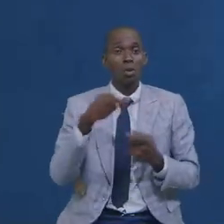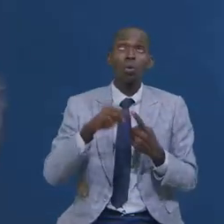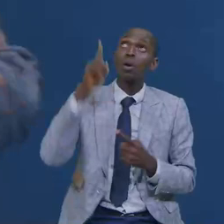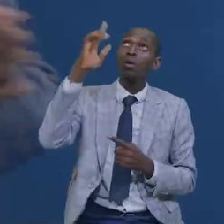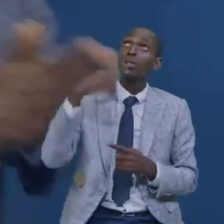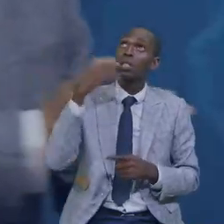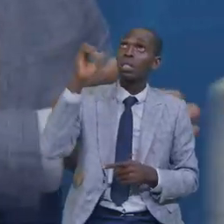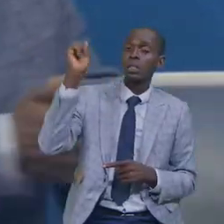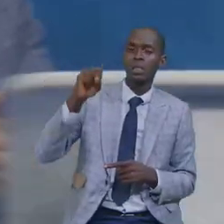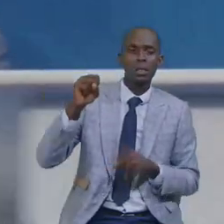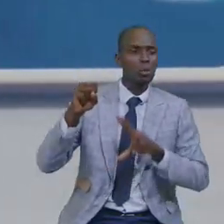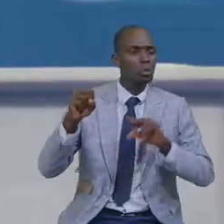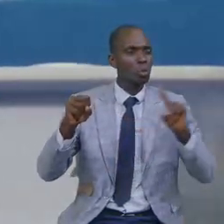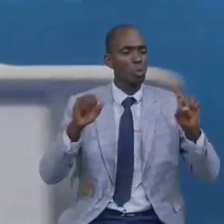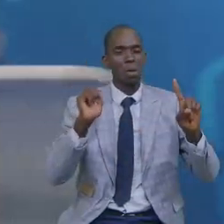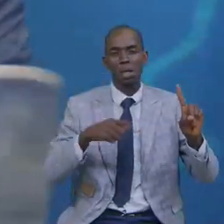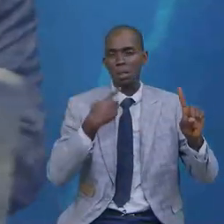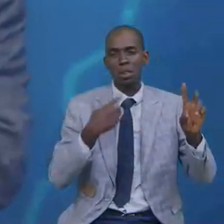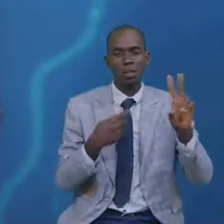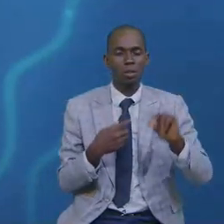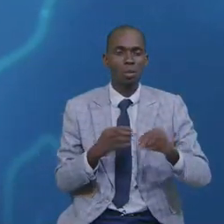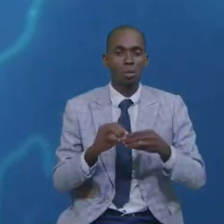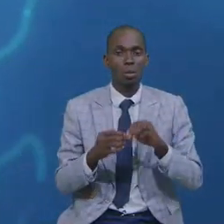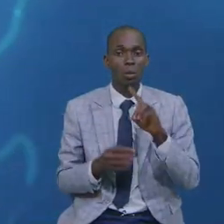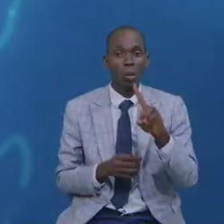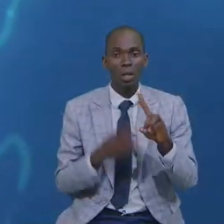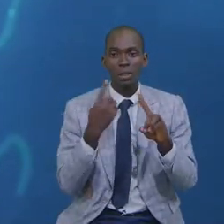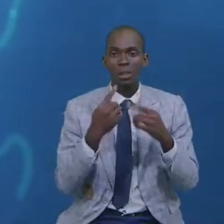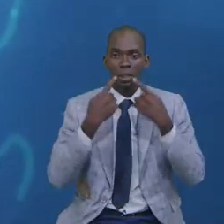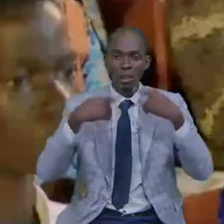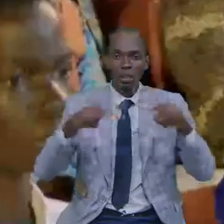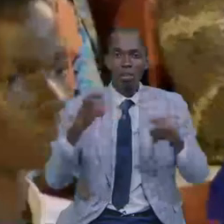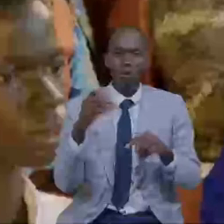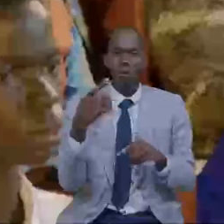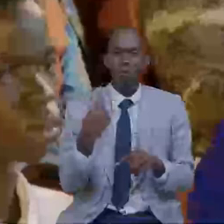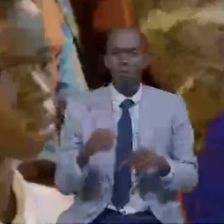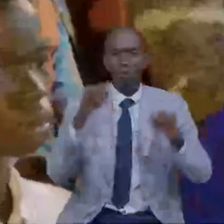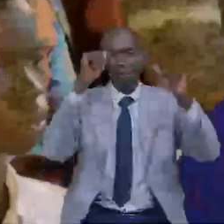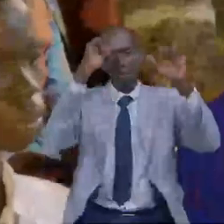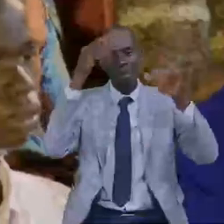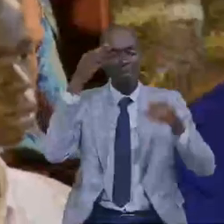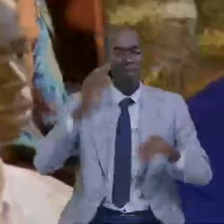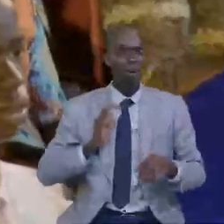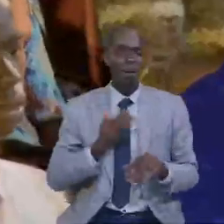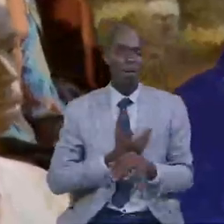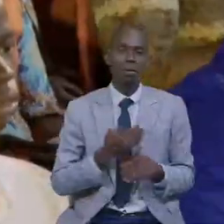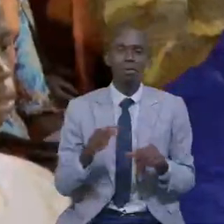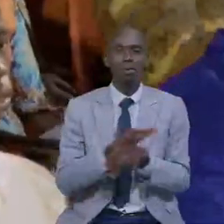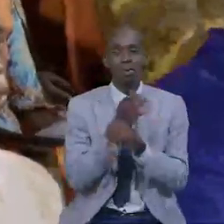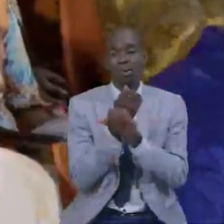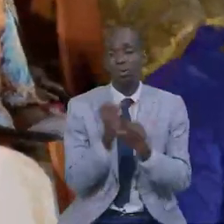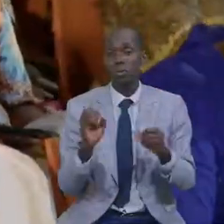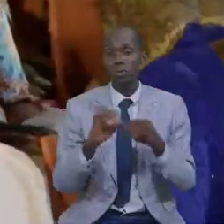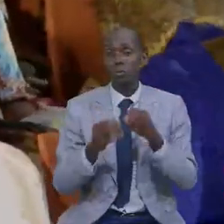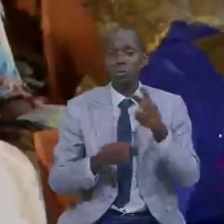aux personnes ne peuvent dire non premier point donc le décret du père pour notre plein salut